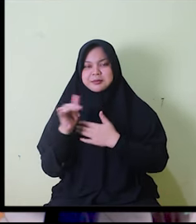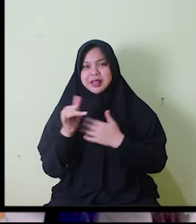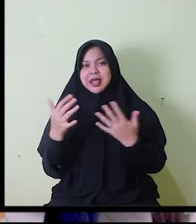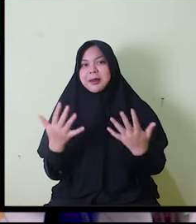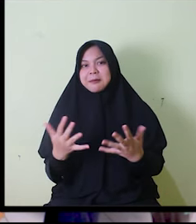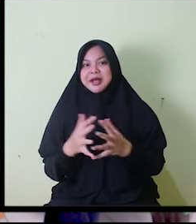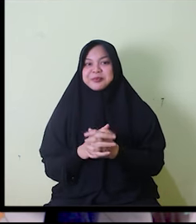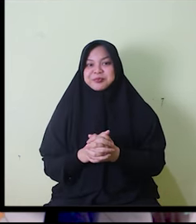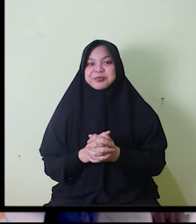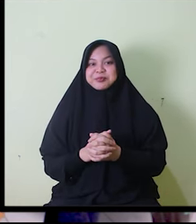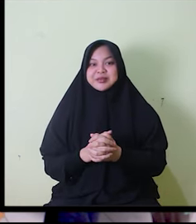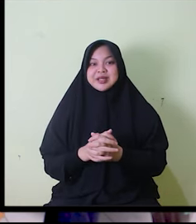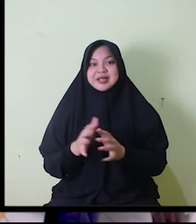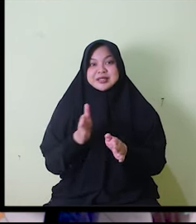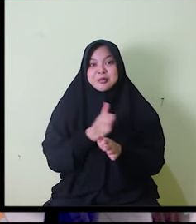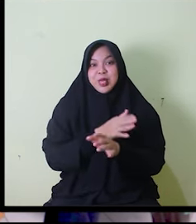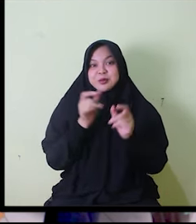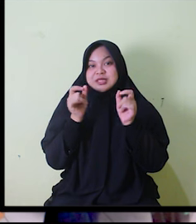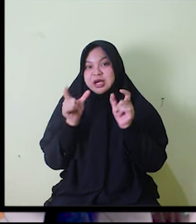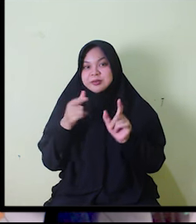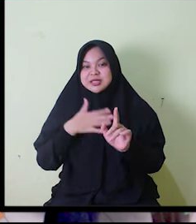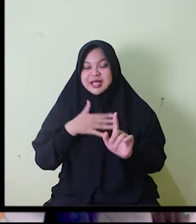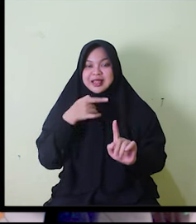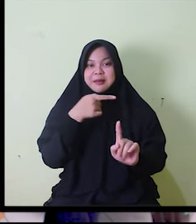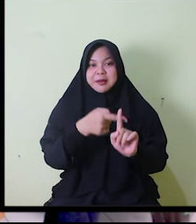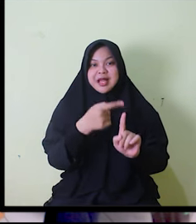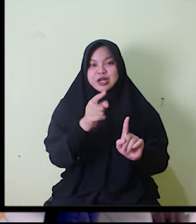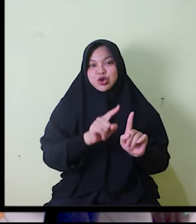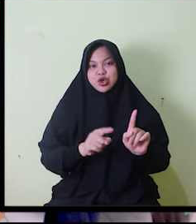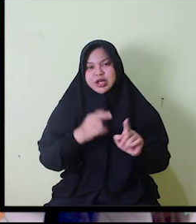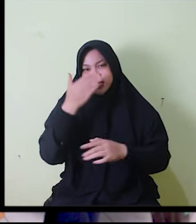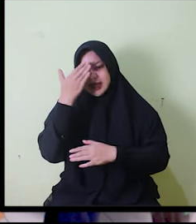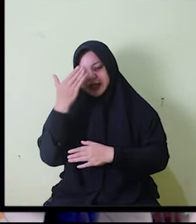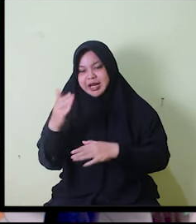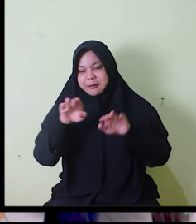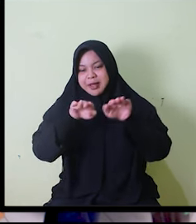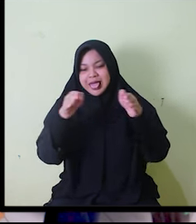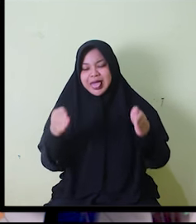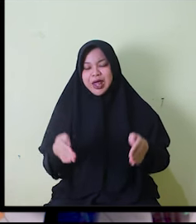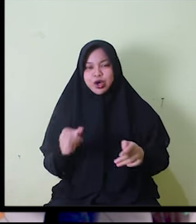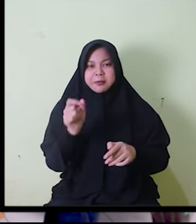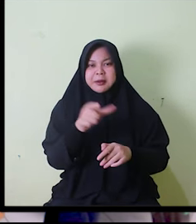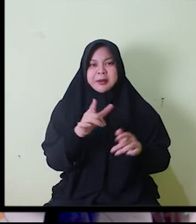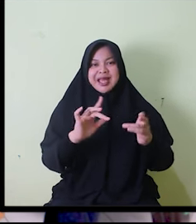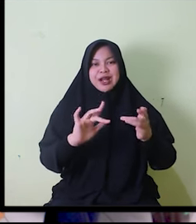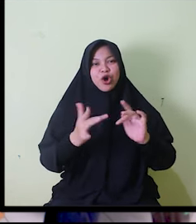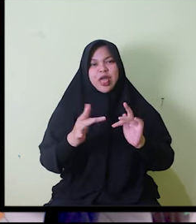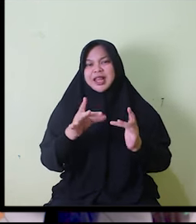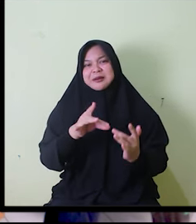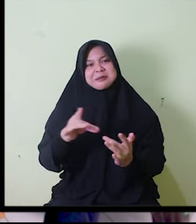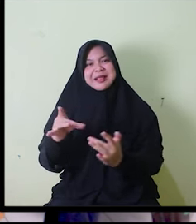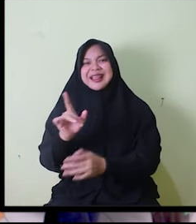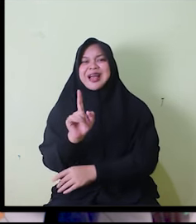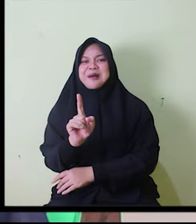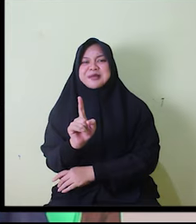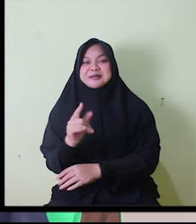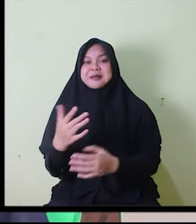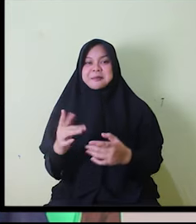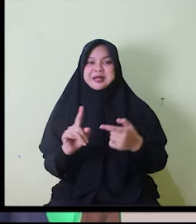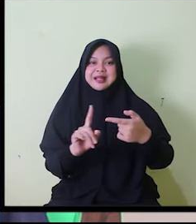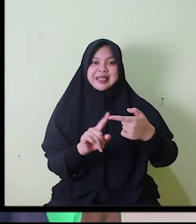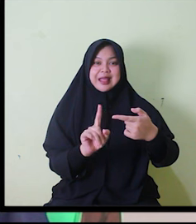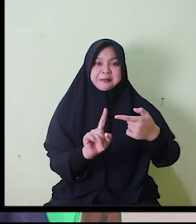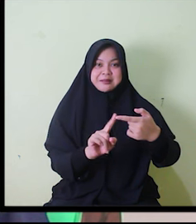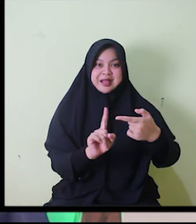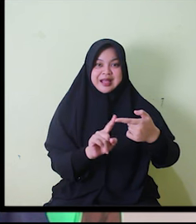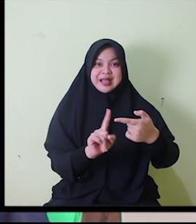nggih saya tambahkan dulu dari Mas Andi Kenapa kok loket pembayaran online gitu betul pertama kami dari